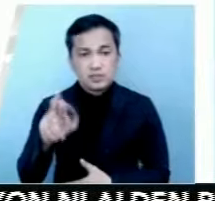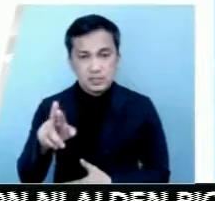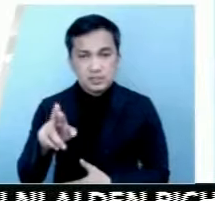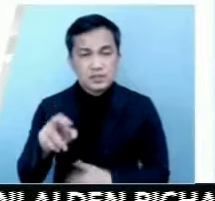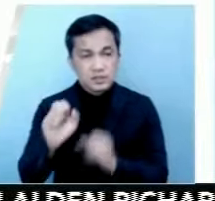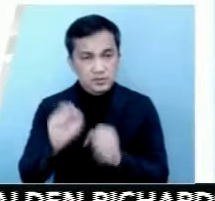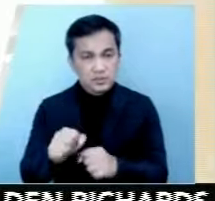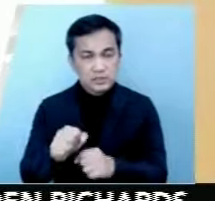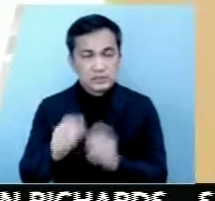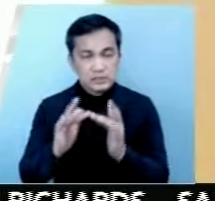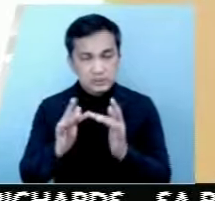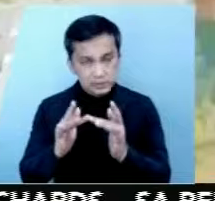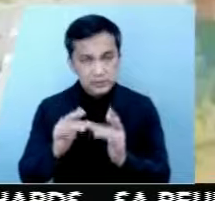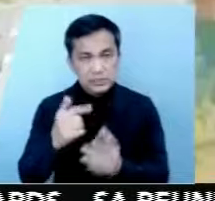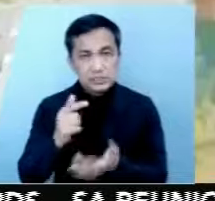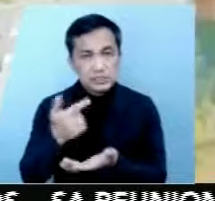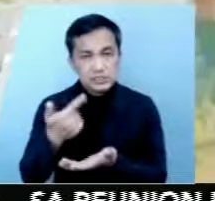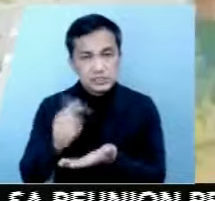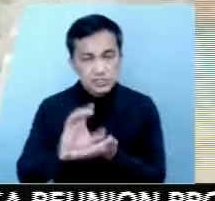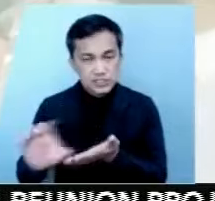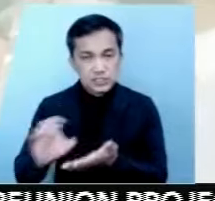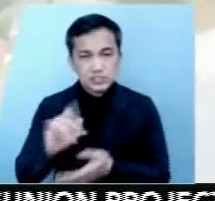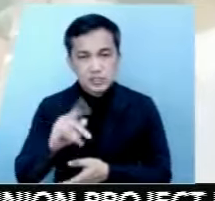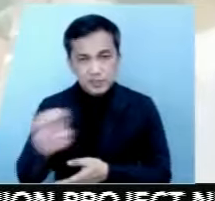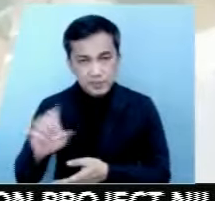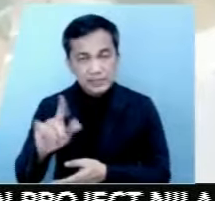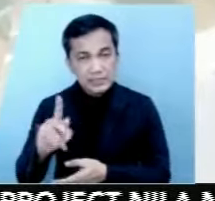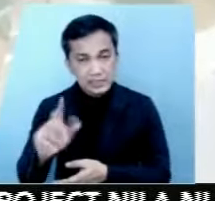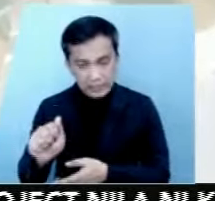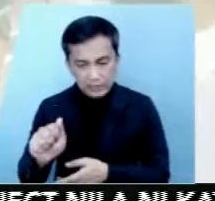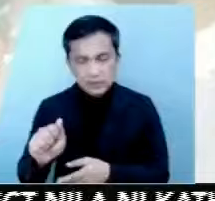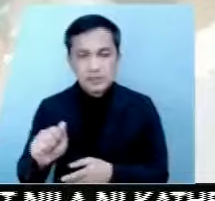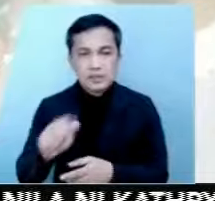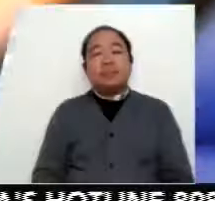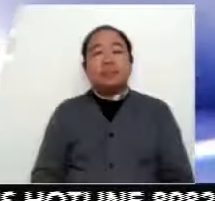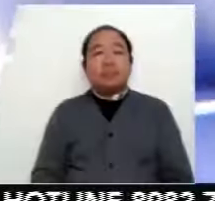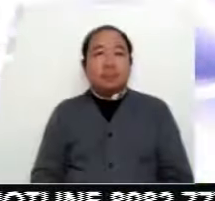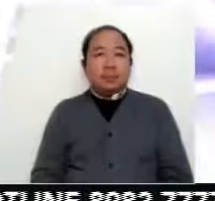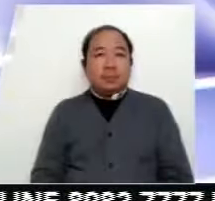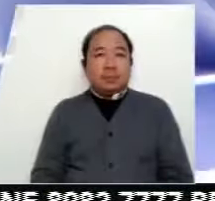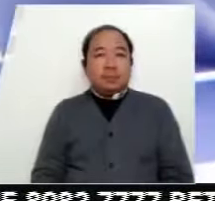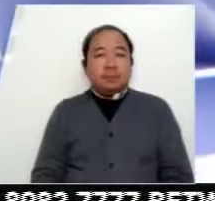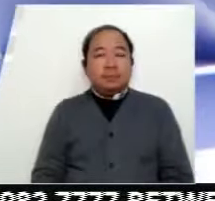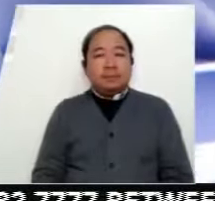rin online via GCash, Shopee, Lazada at Metrobank credit card.